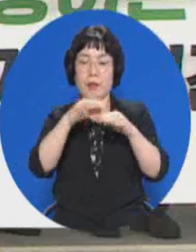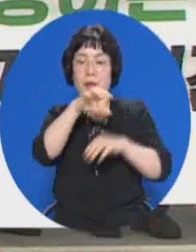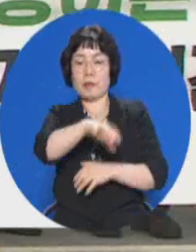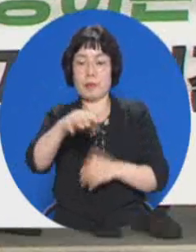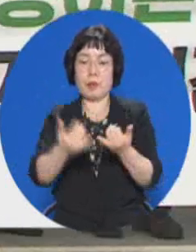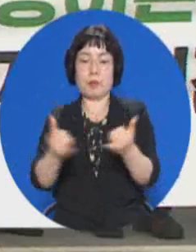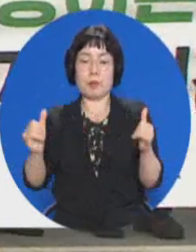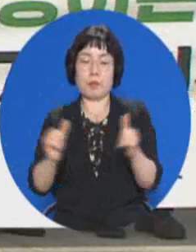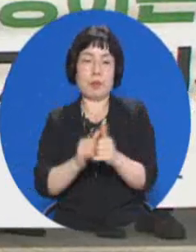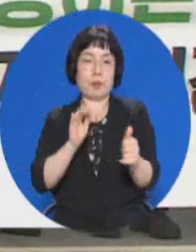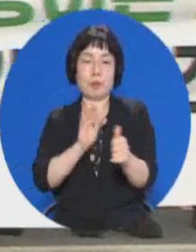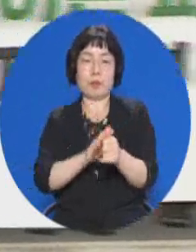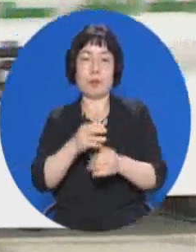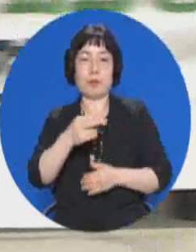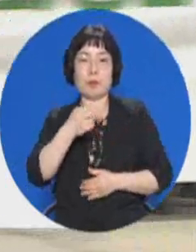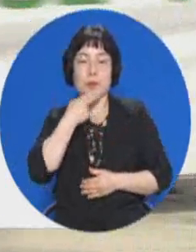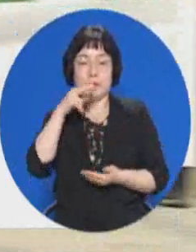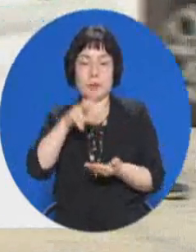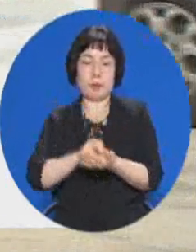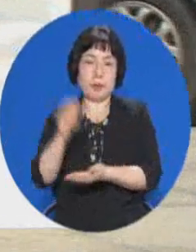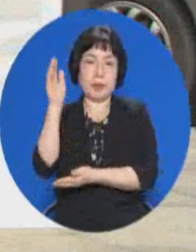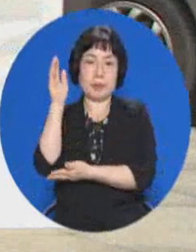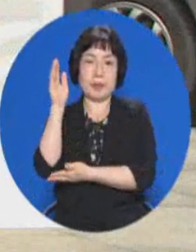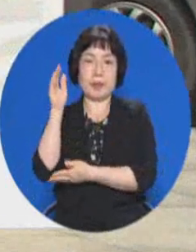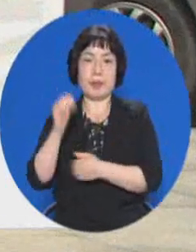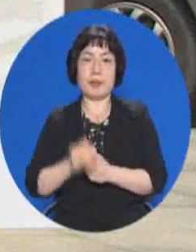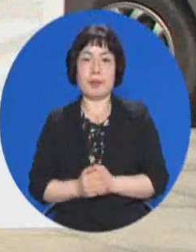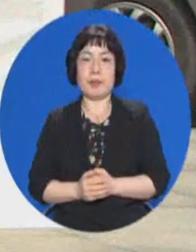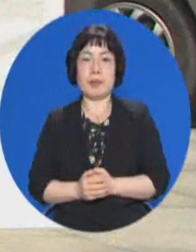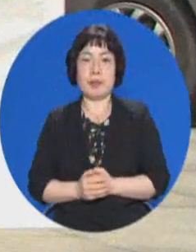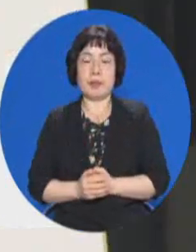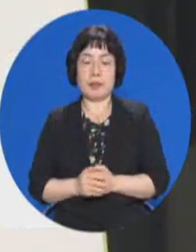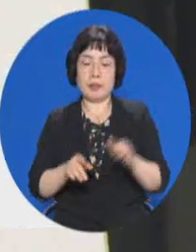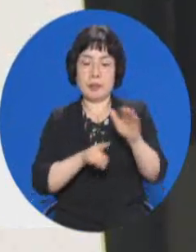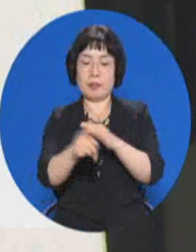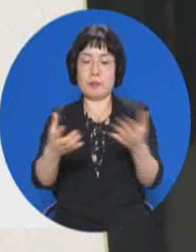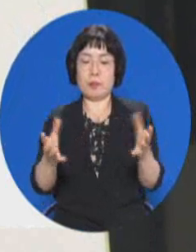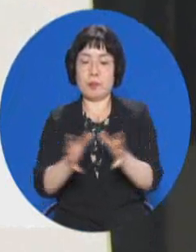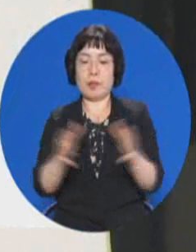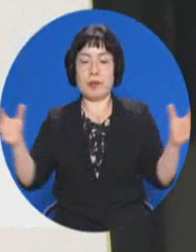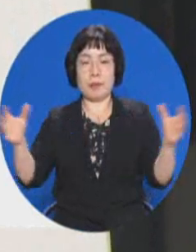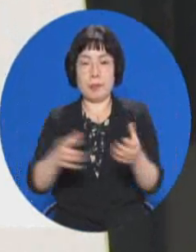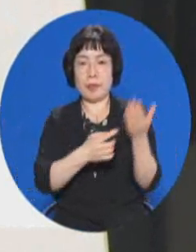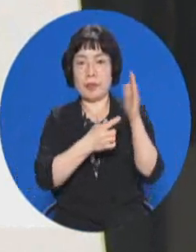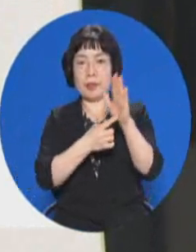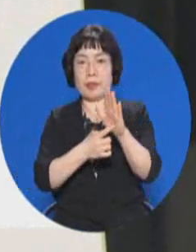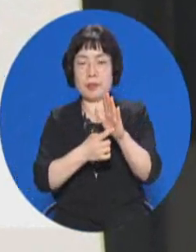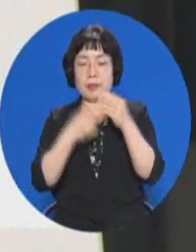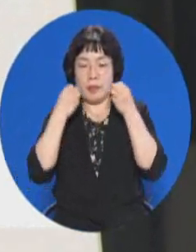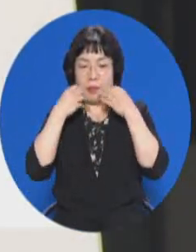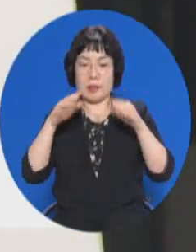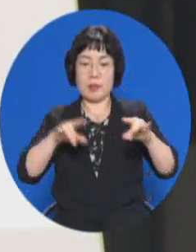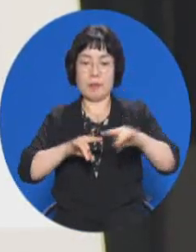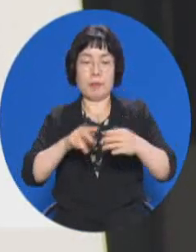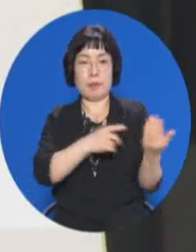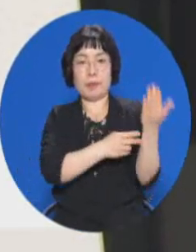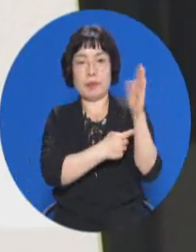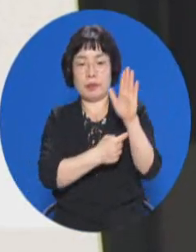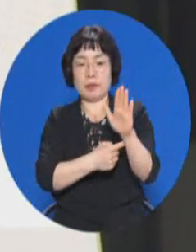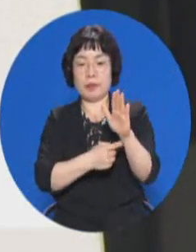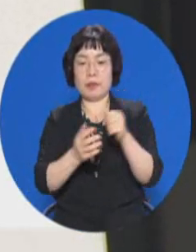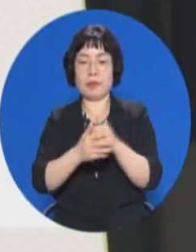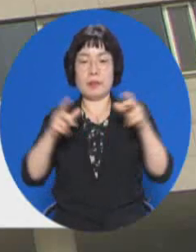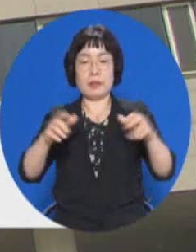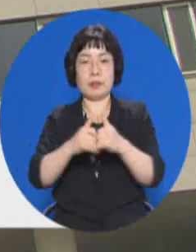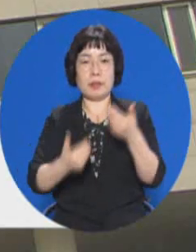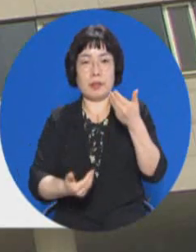공동체에 도움이 되지 않는다는 지적이 제기됐습니다. 진보당은 오늘 기자회견을 통해 신재생에너지 사업으로 주민과